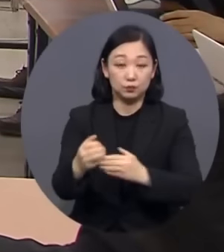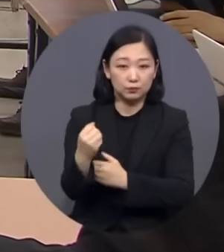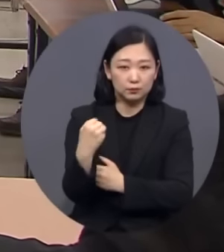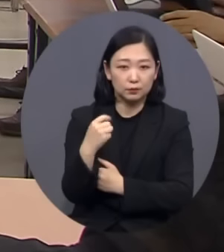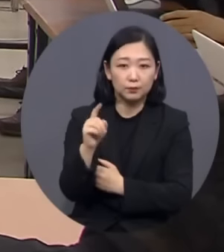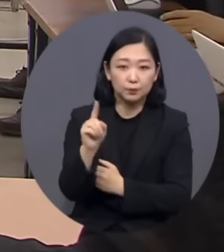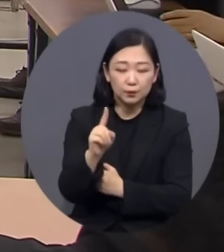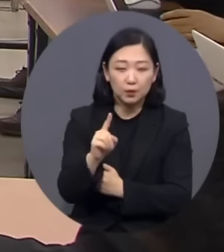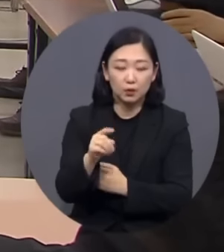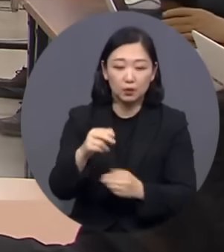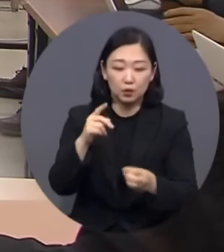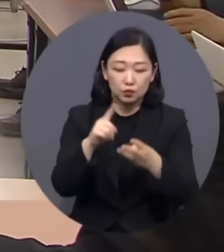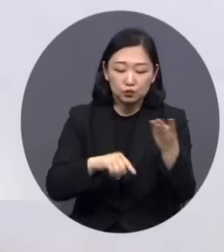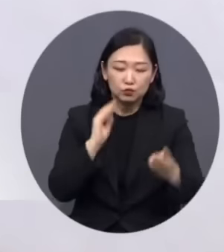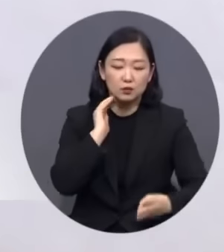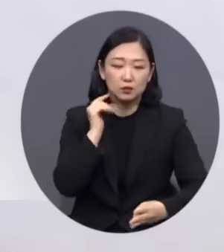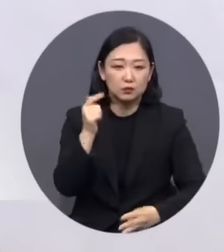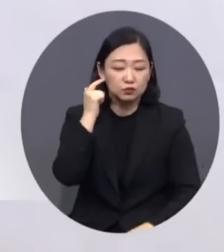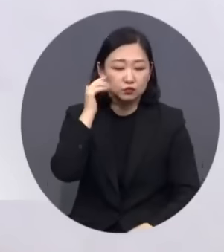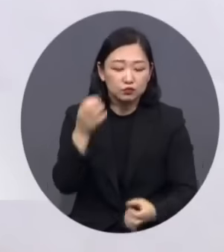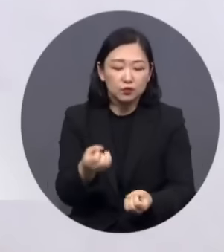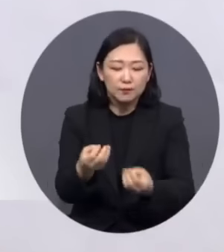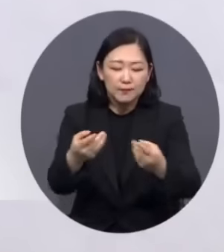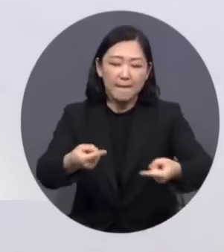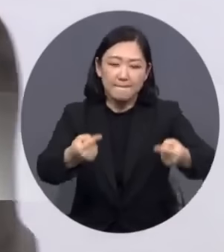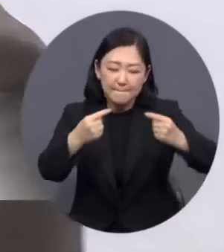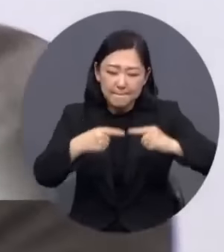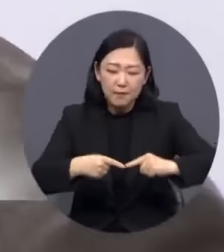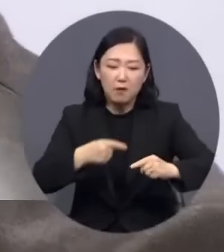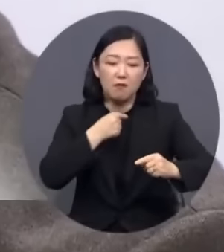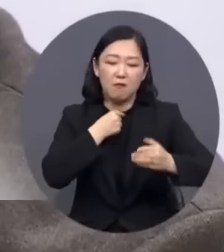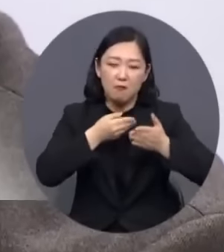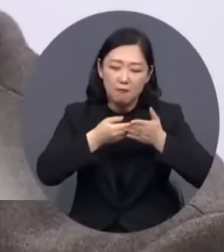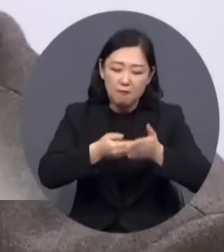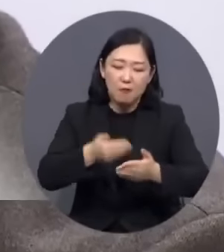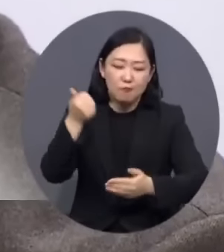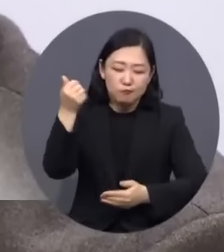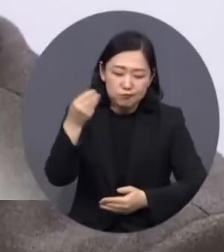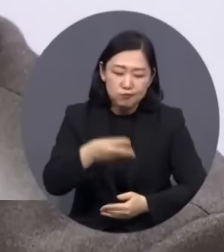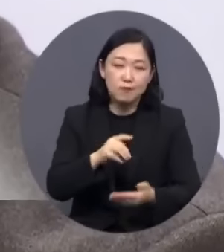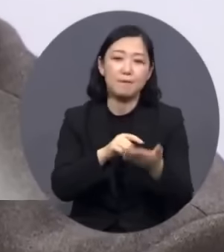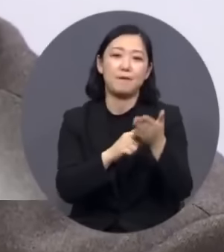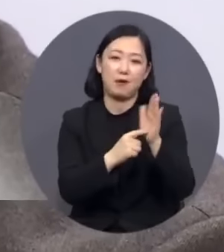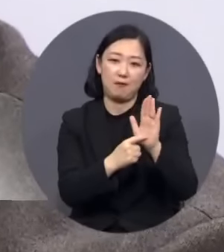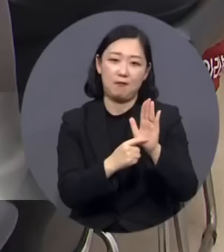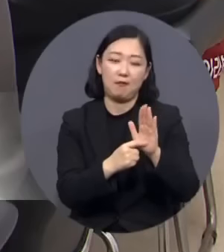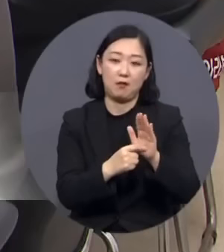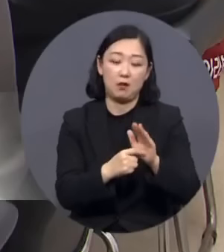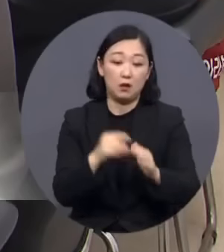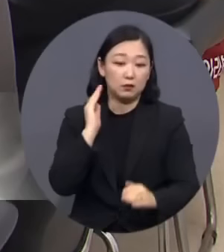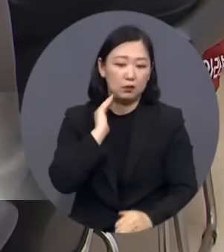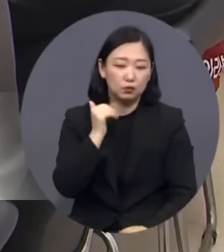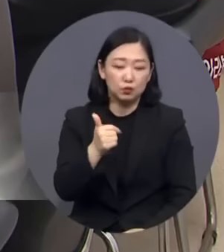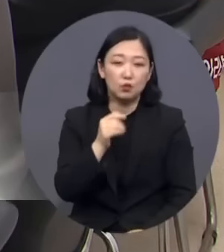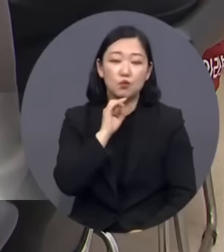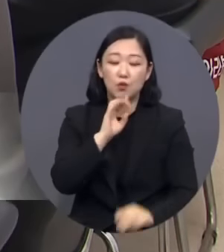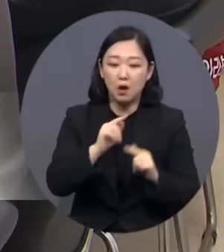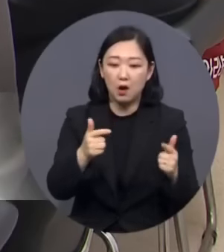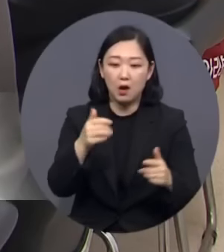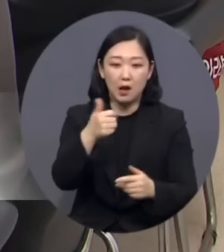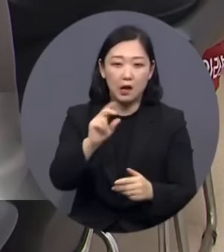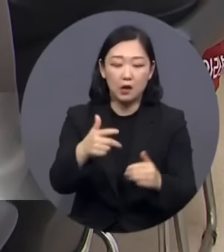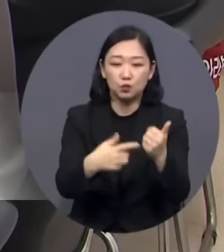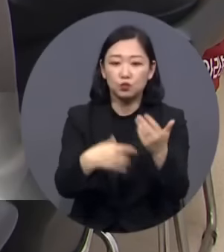국민의힘은 윤석열 대통령의 추념식 참석을 건의하겠다고 여러 차례 밝혀왔는데 대통령은 물론